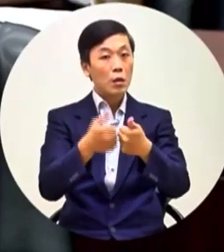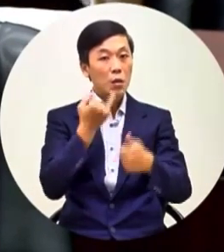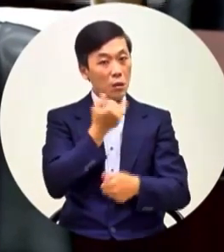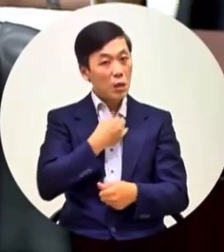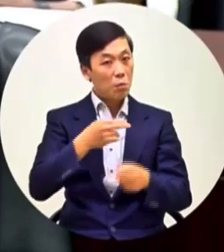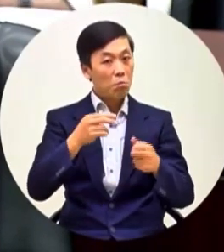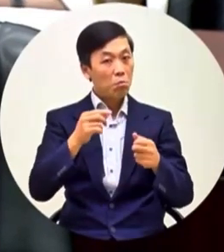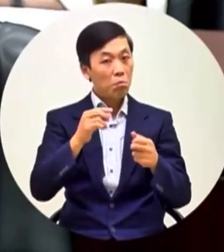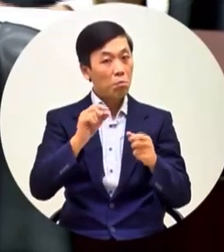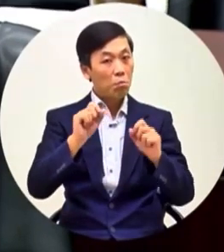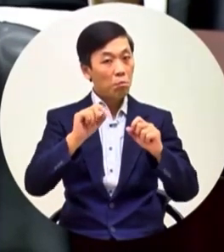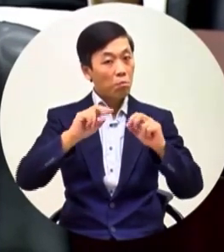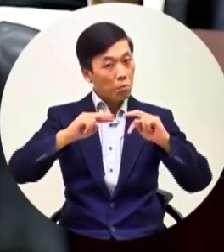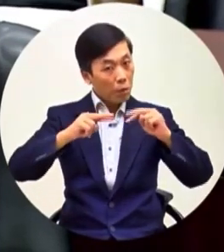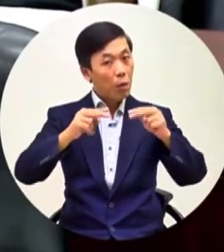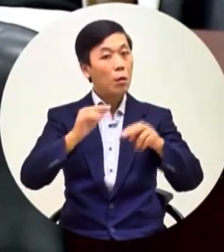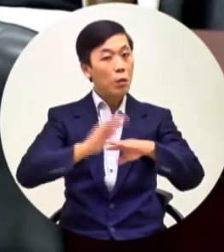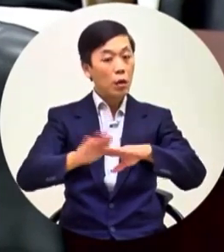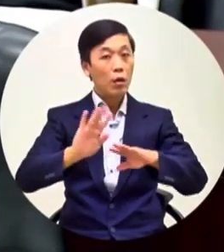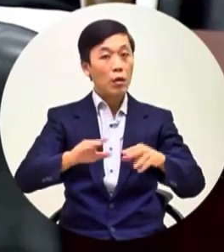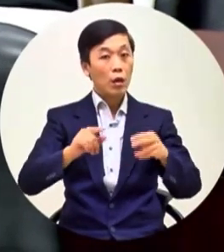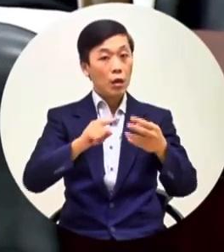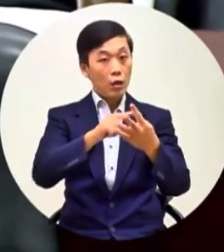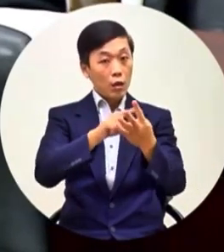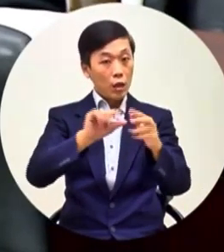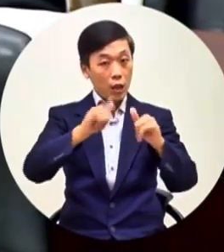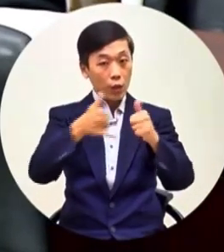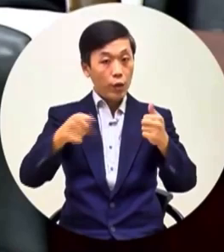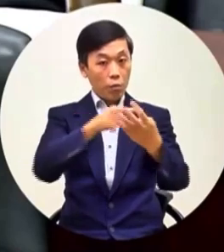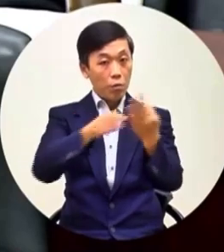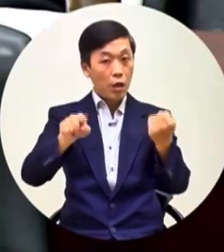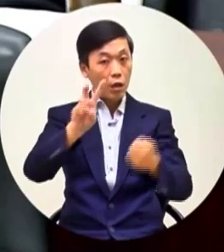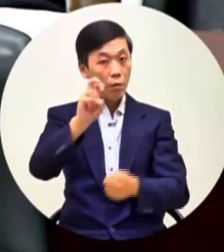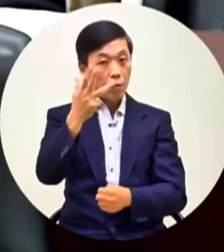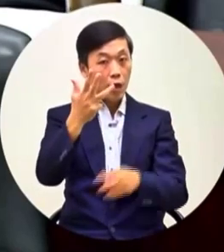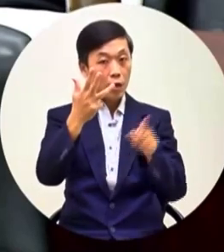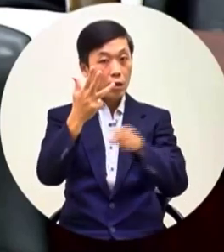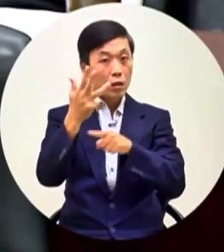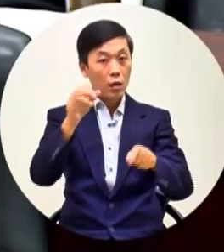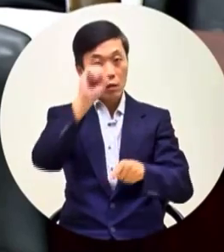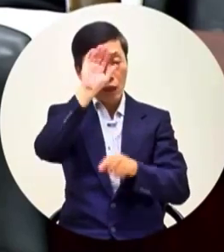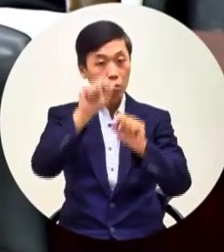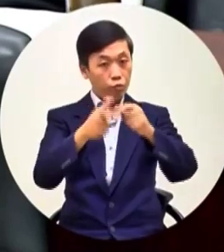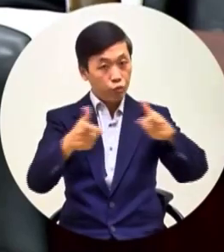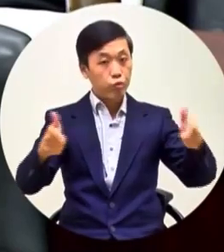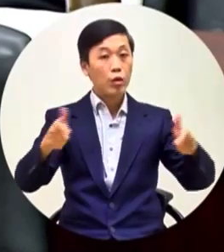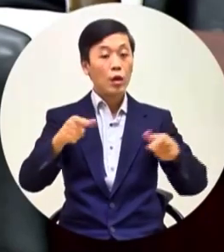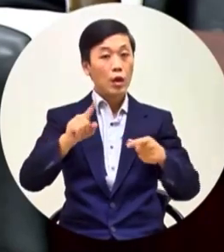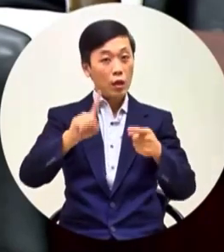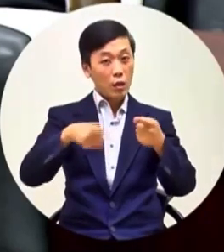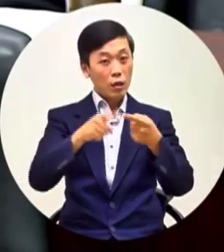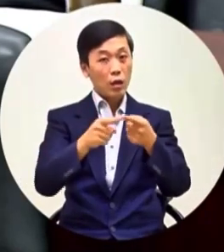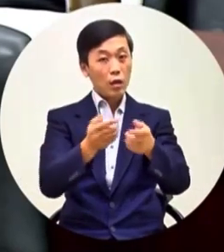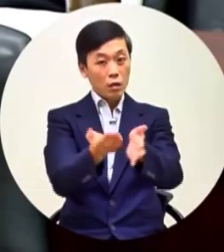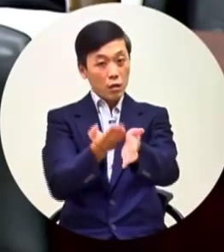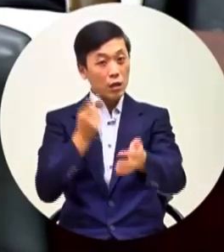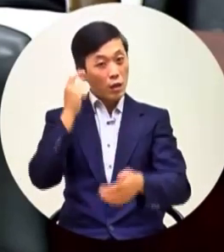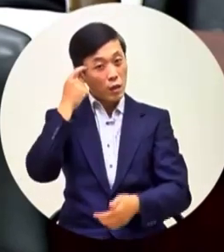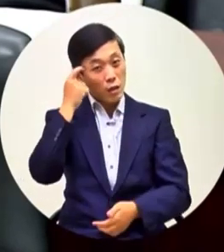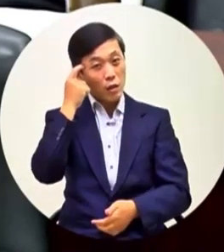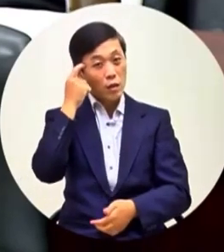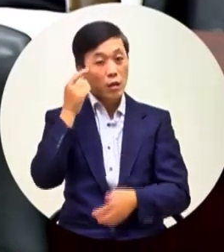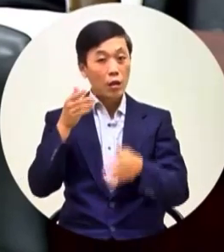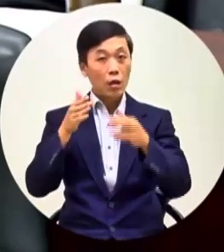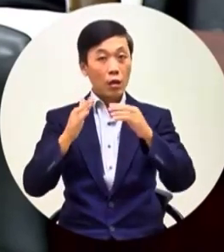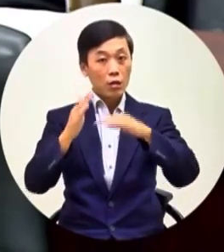我觉得，既然是28位跨党派议员的联署，就不应该在事前就预设立场，让局处官员根本